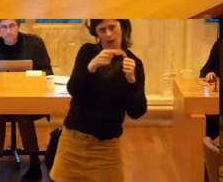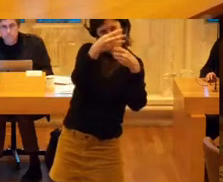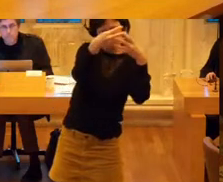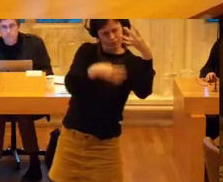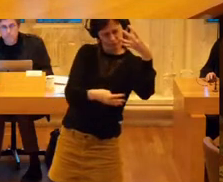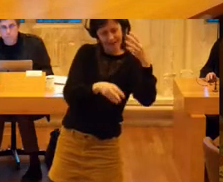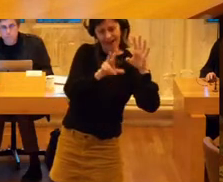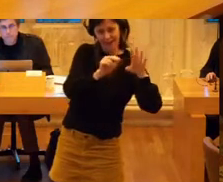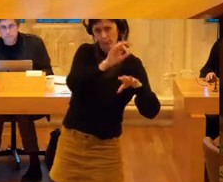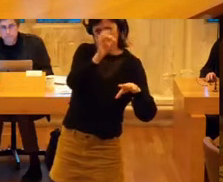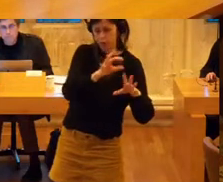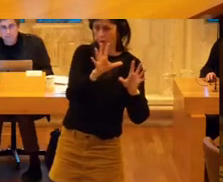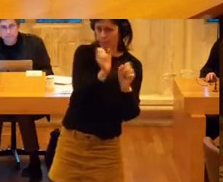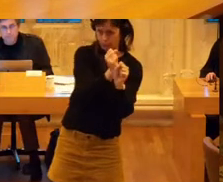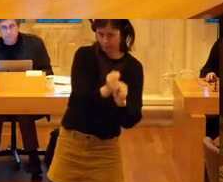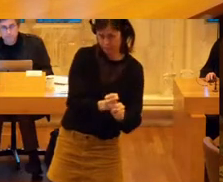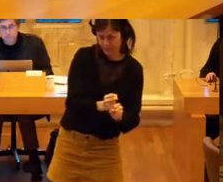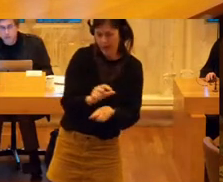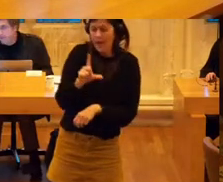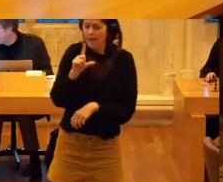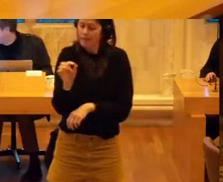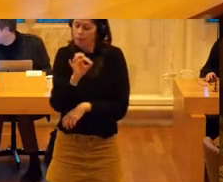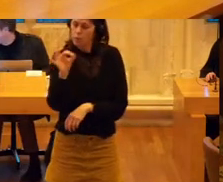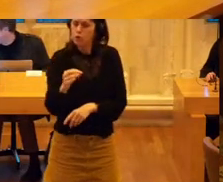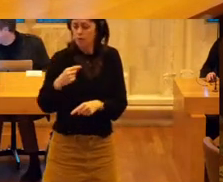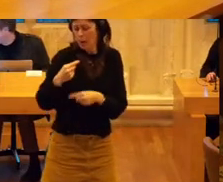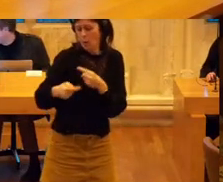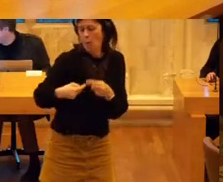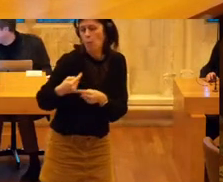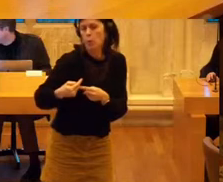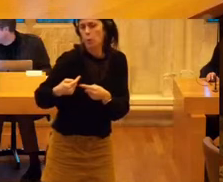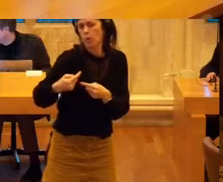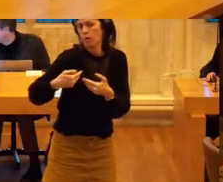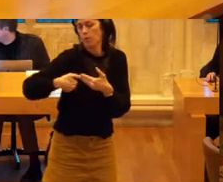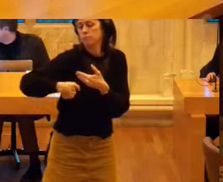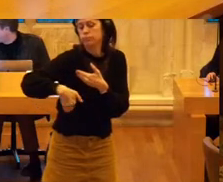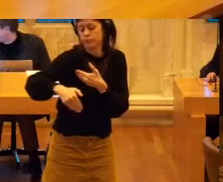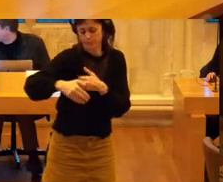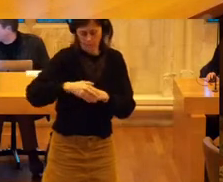20% partiellement réalisées ou en cours de réalisation, parce qu'un grand nombre d'actions